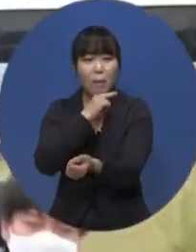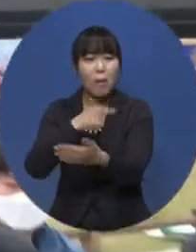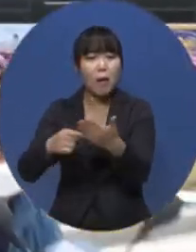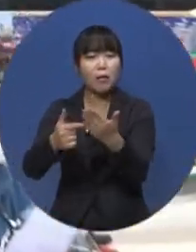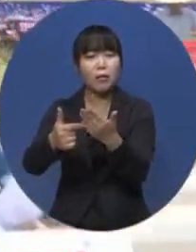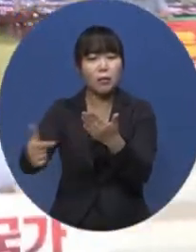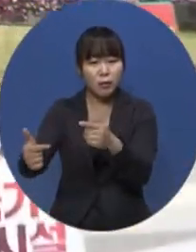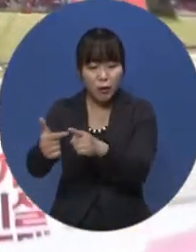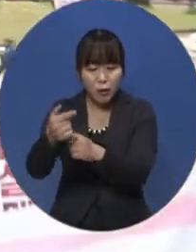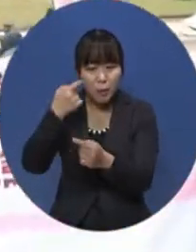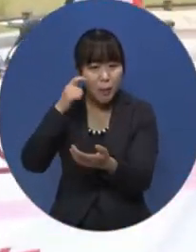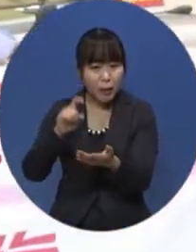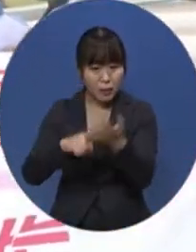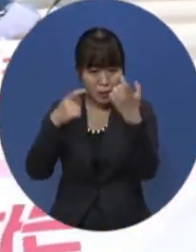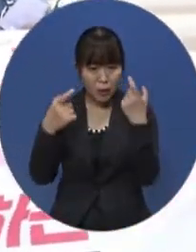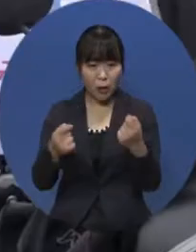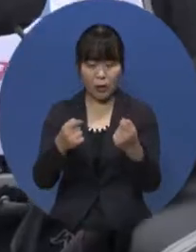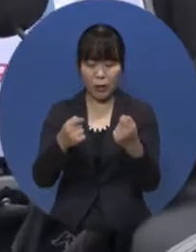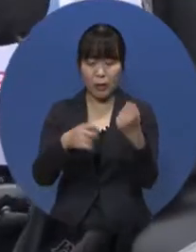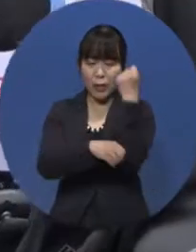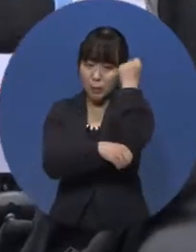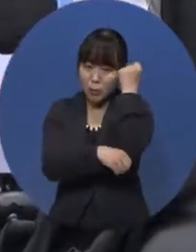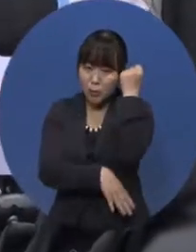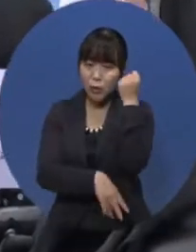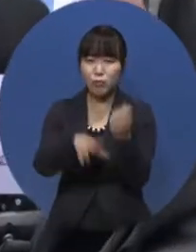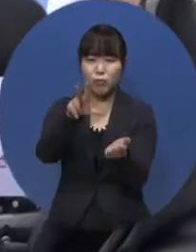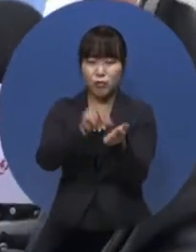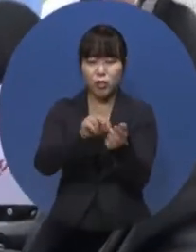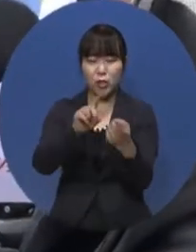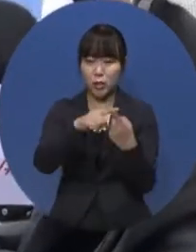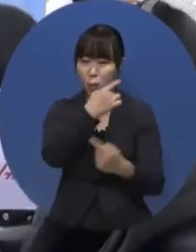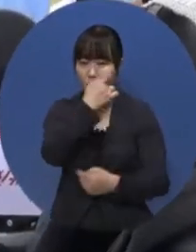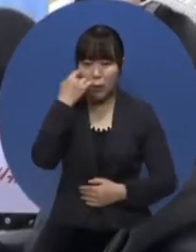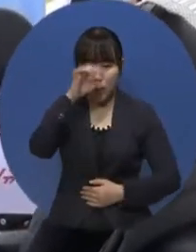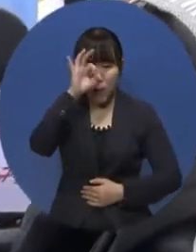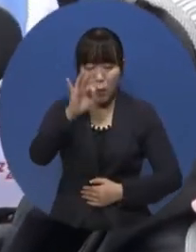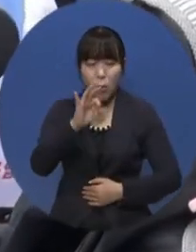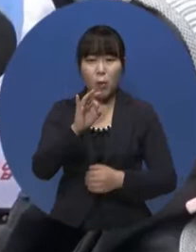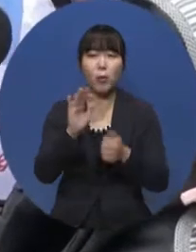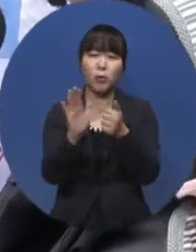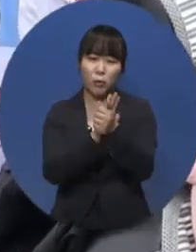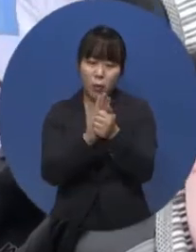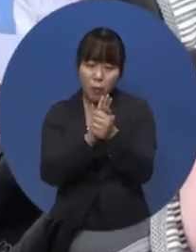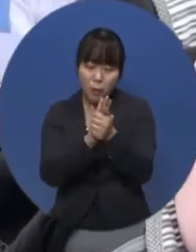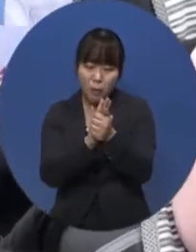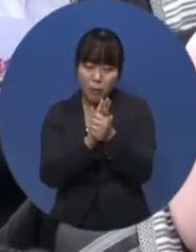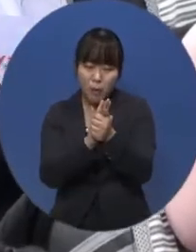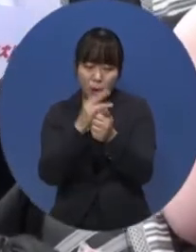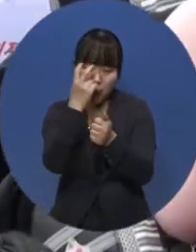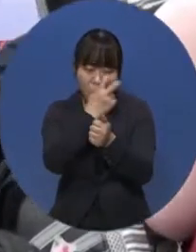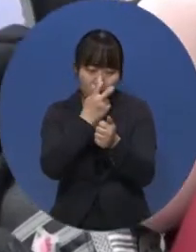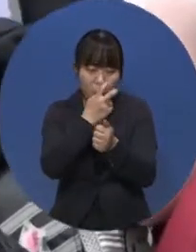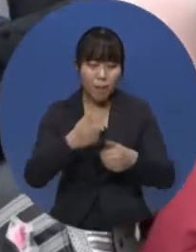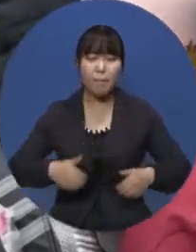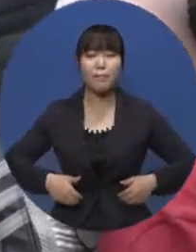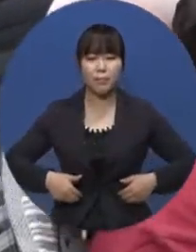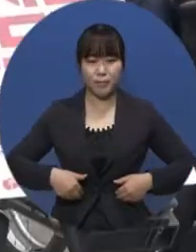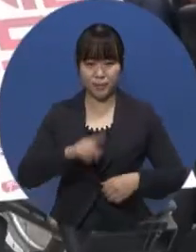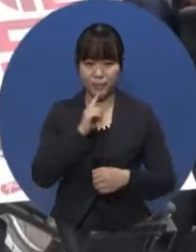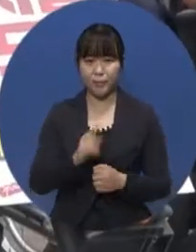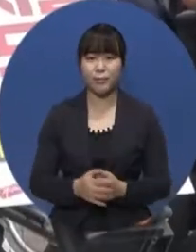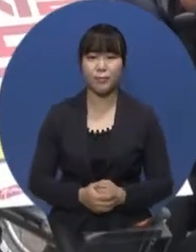상황이라는 점이 드러났다며 근본적인 문제를 진단하고 돌봄의 패러다임을 전환해야 한다고